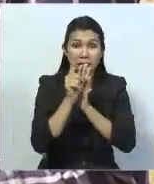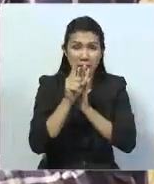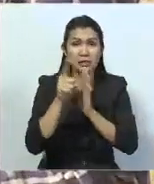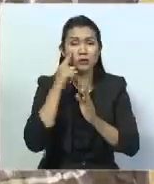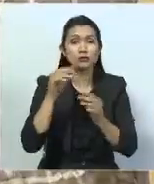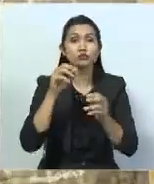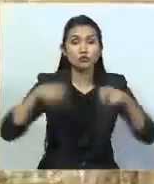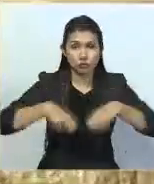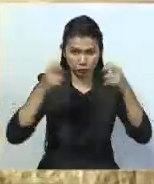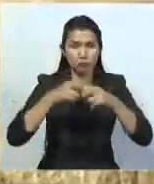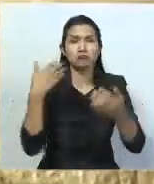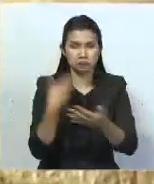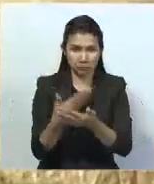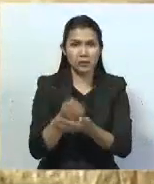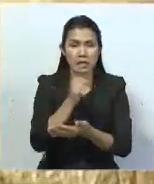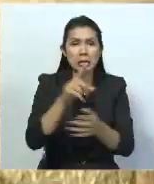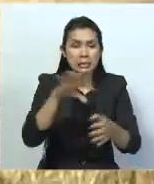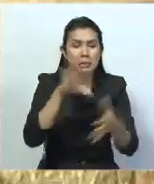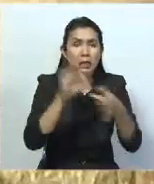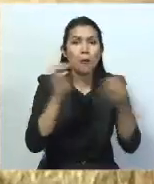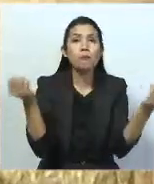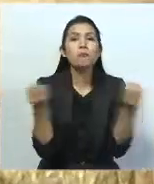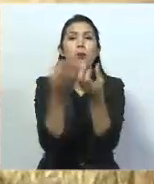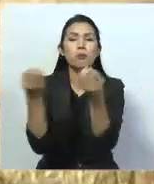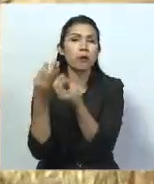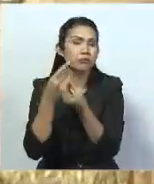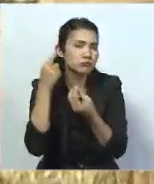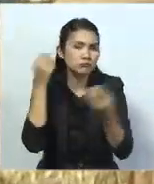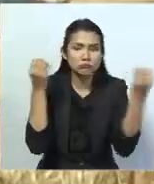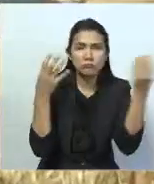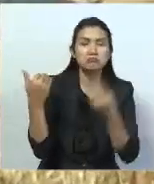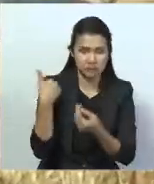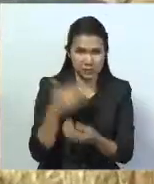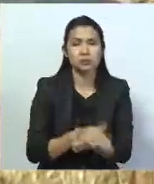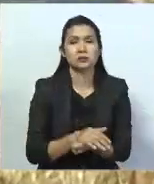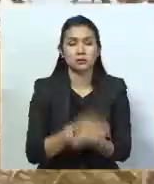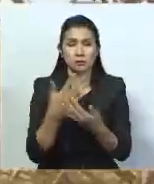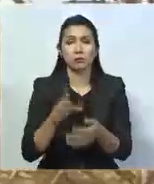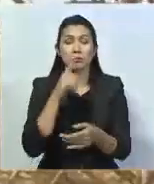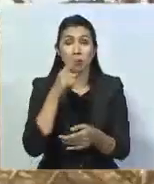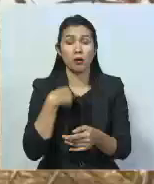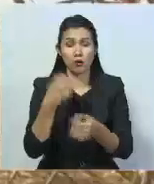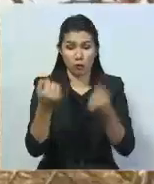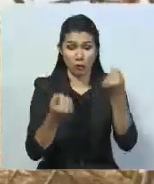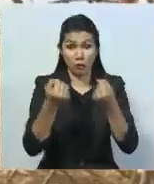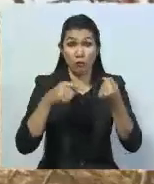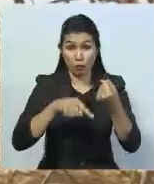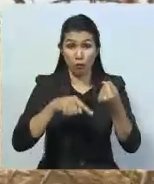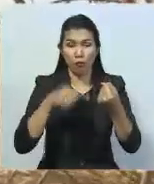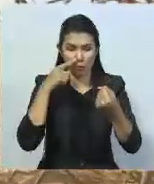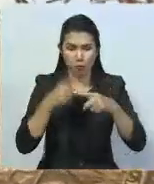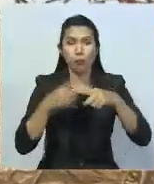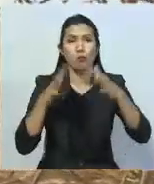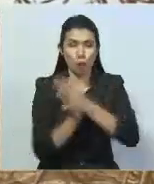ะครับเสียอยู่นะครับ แล้วมันทำให้ต้นทุนเราเพิ่มขึ้นไหม เพิ่มขึ้นครับเพื่อเมื่อมาเก็บแล้วเนี่ยพอมาเก็บแล้วจากรถเกี่ยวเนี่ยรถเกี่ยวก็ต้องไปบว